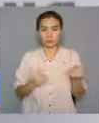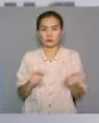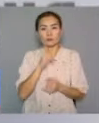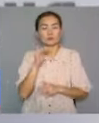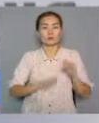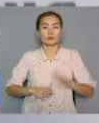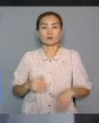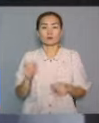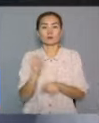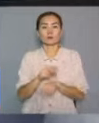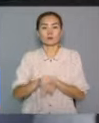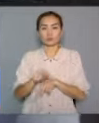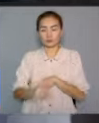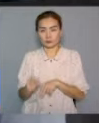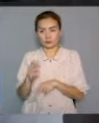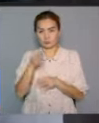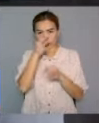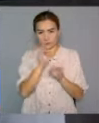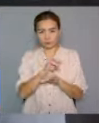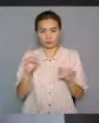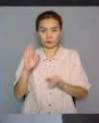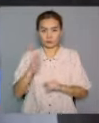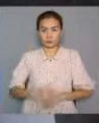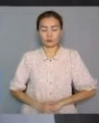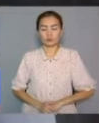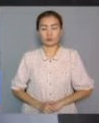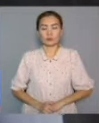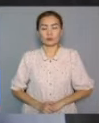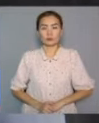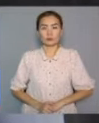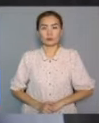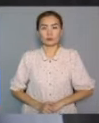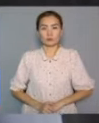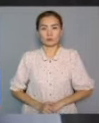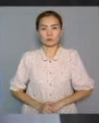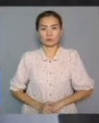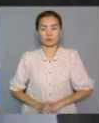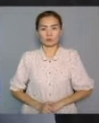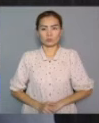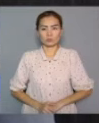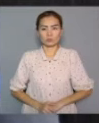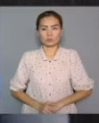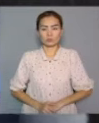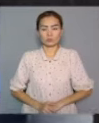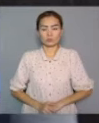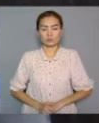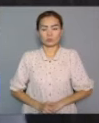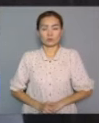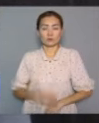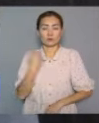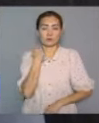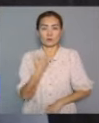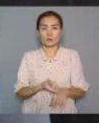Ол жас мамандарға бағыт-бағдар беріп, өз тәжірибесімен бөліссем дейді. Маған ағылшын қатты